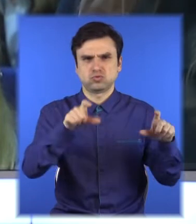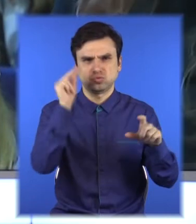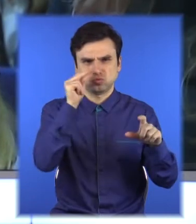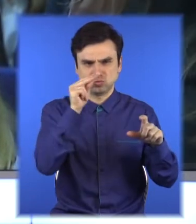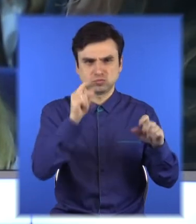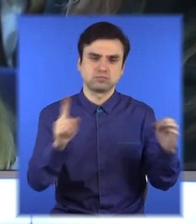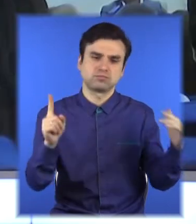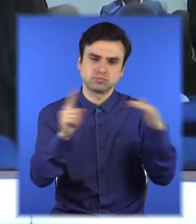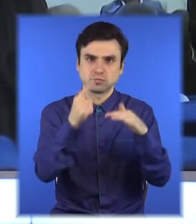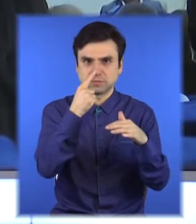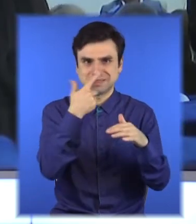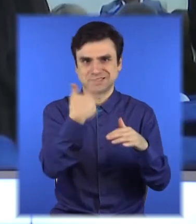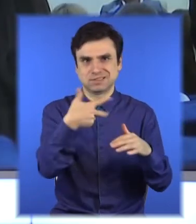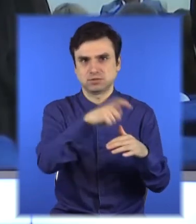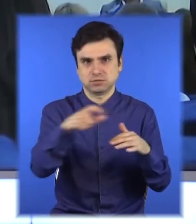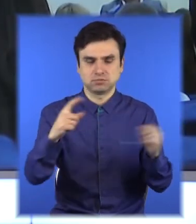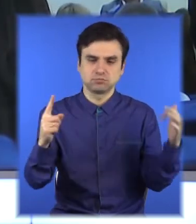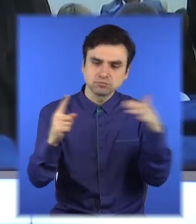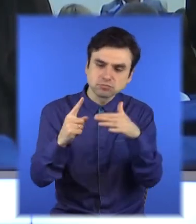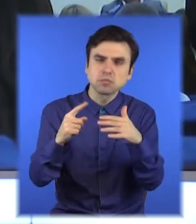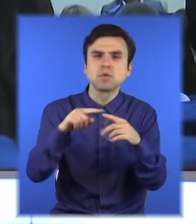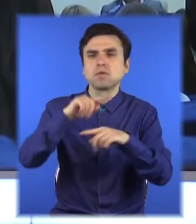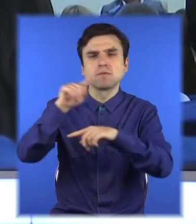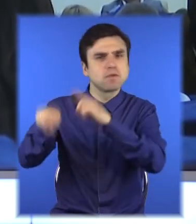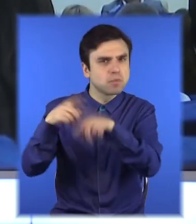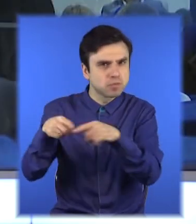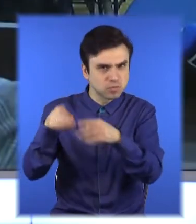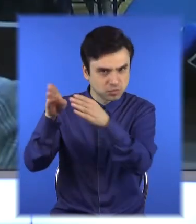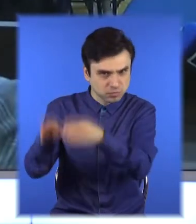старшокласників задавали питання стосовно роботи та пропонували власні